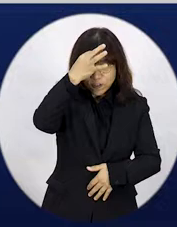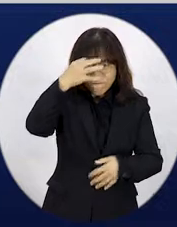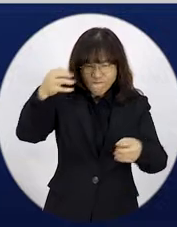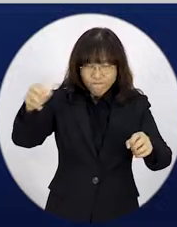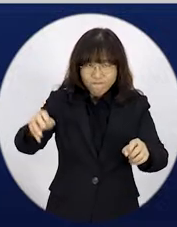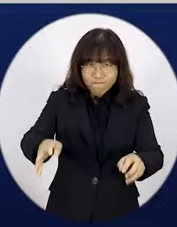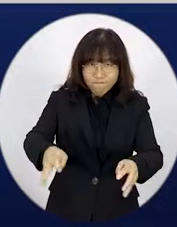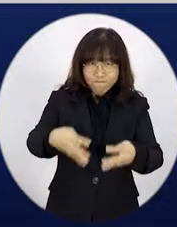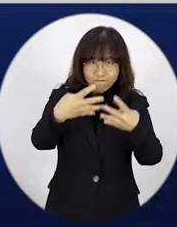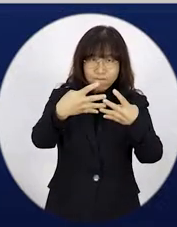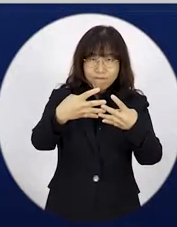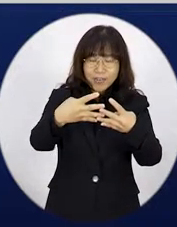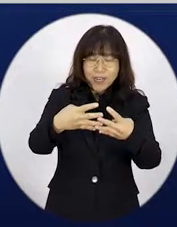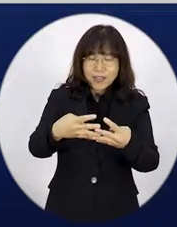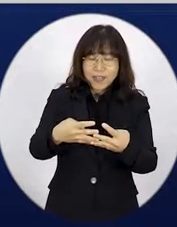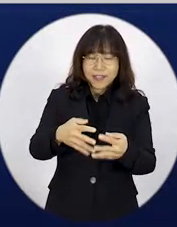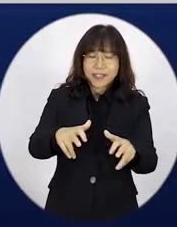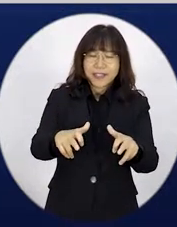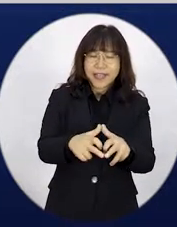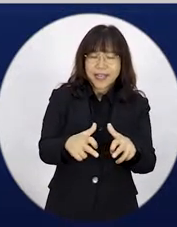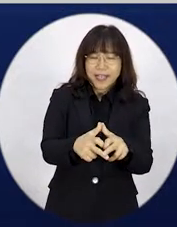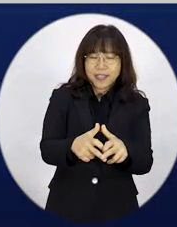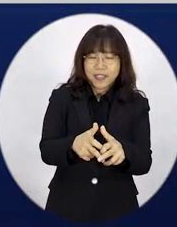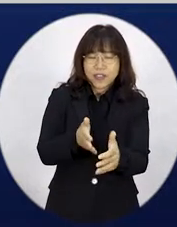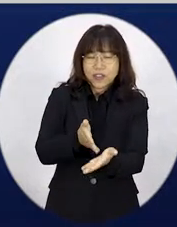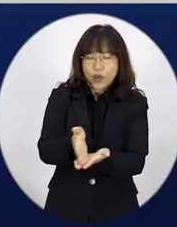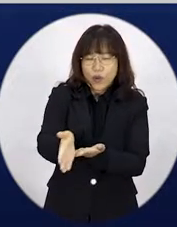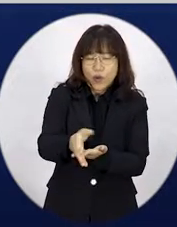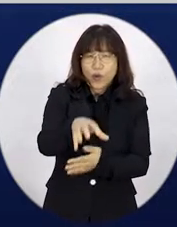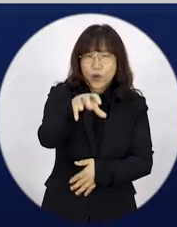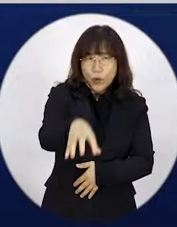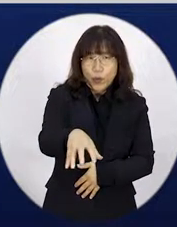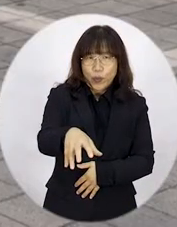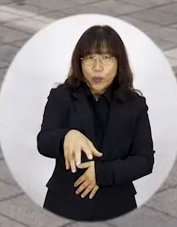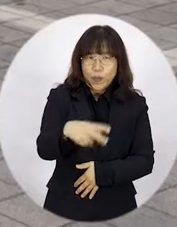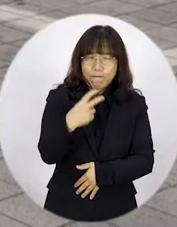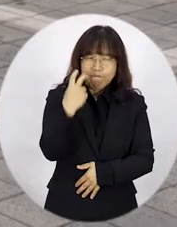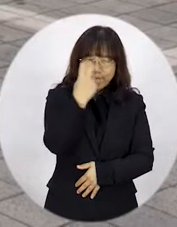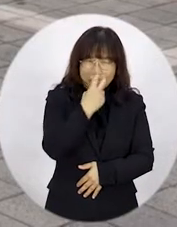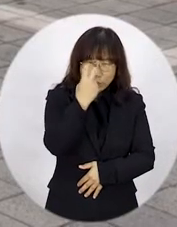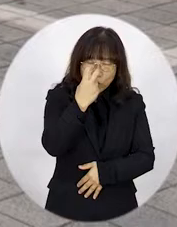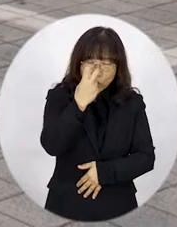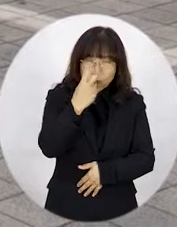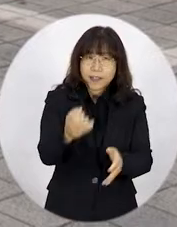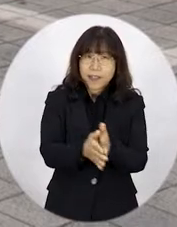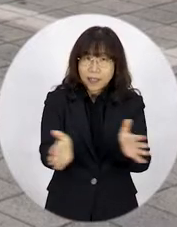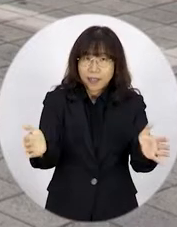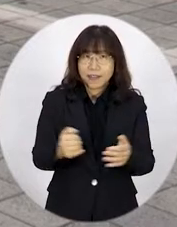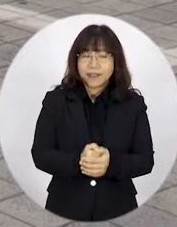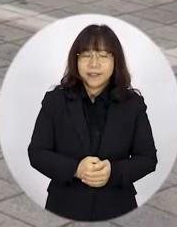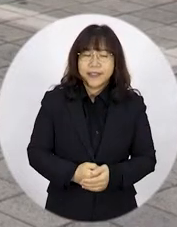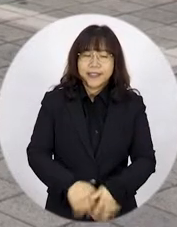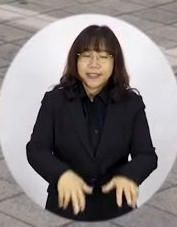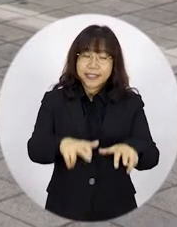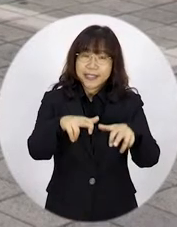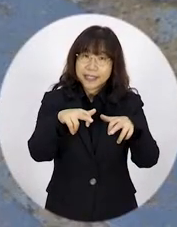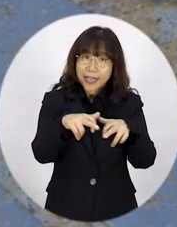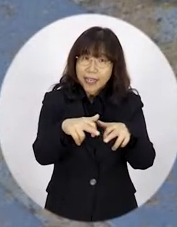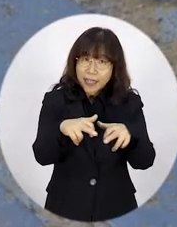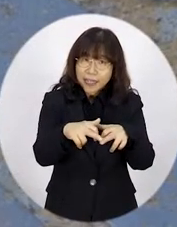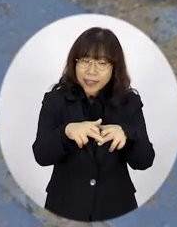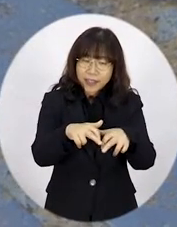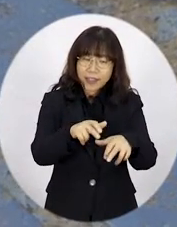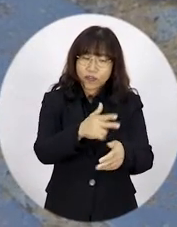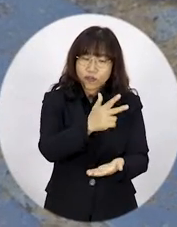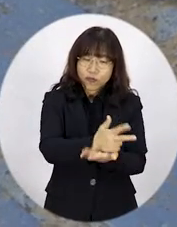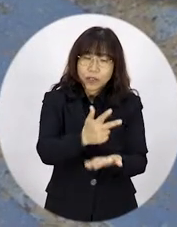더욱 강화된 장애인 전용 주차 구역 단속을 시행합니다. 장애인 전용 주차 구역에는 장애인 자동차